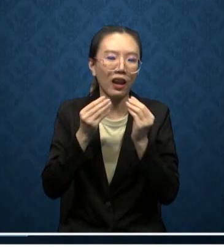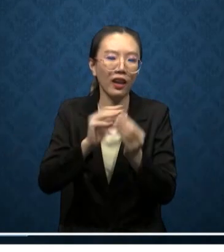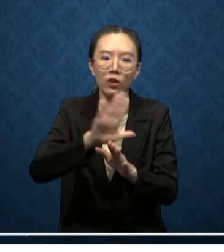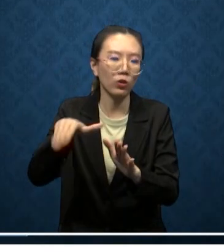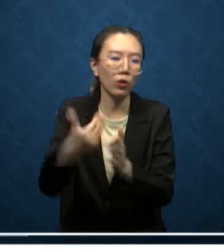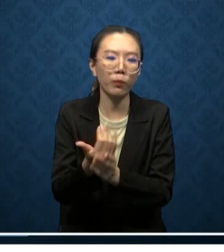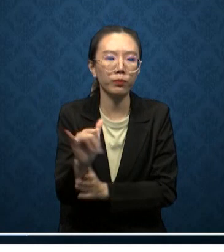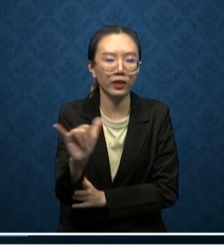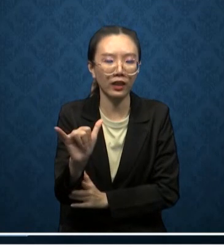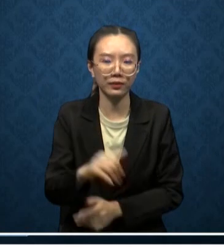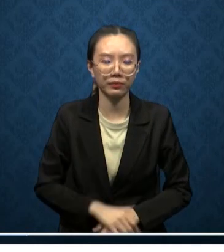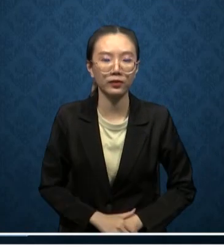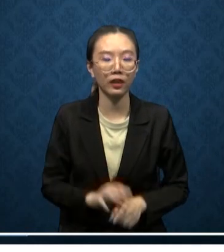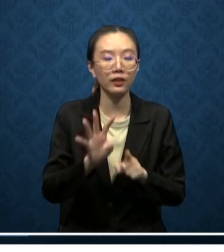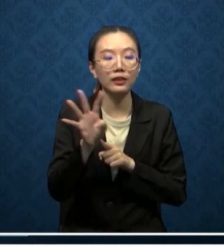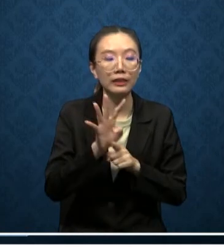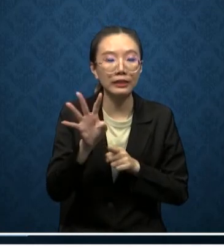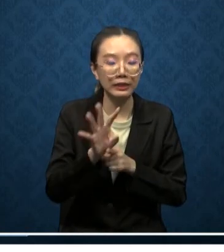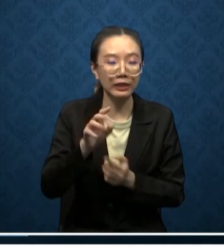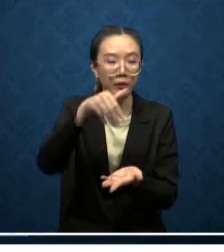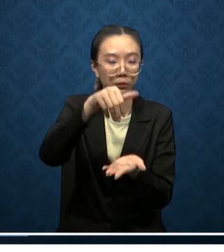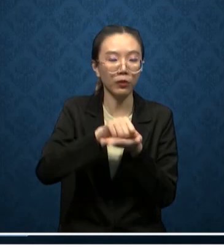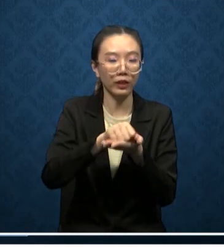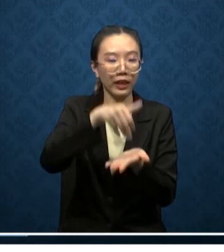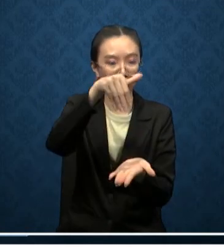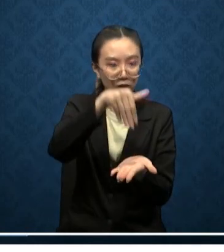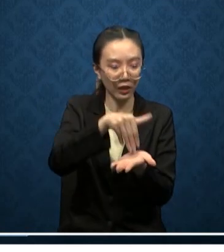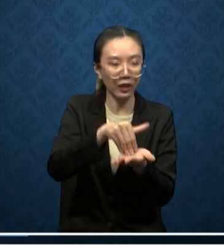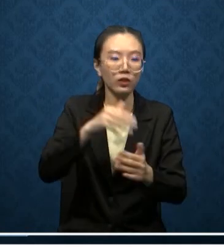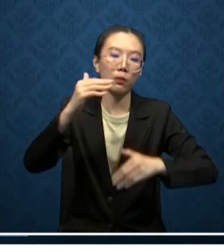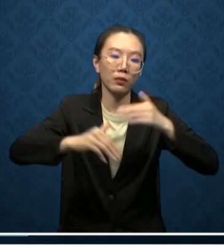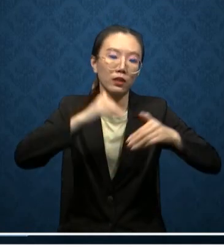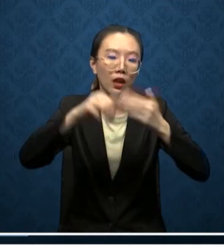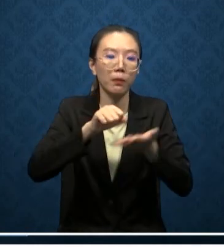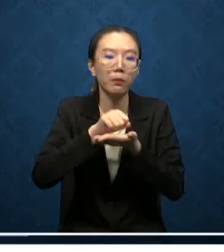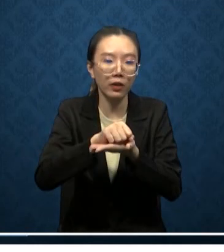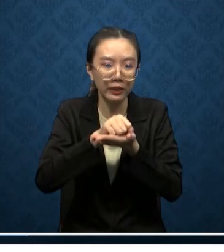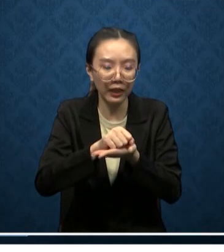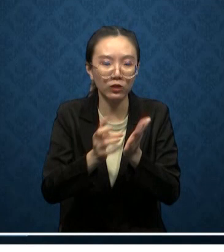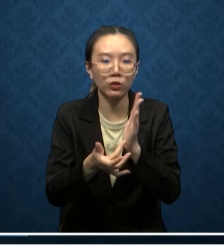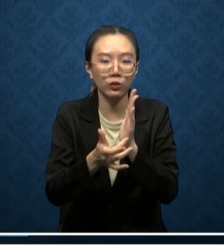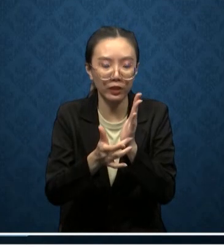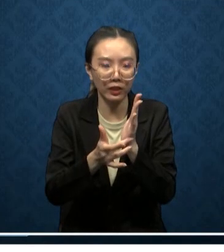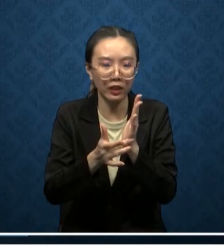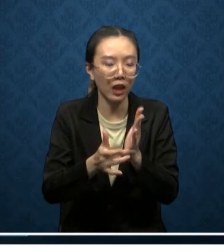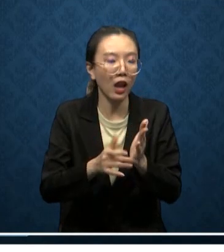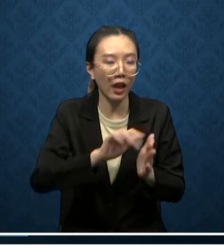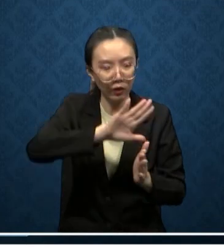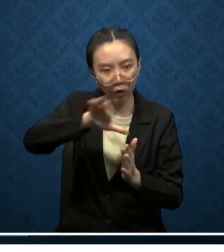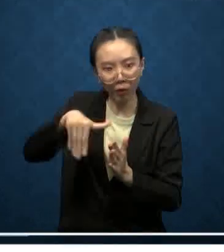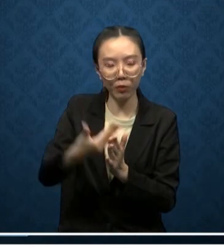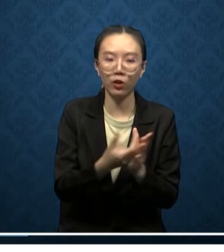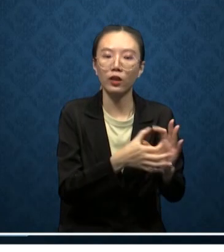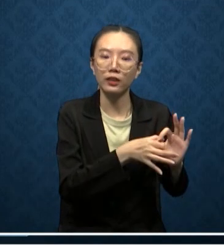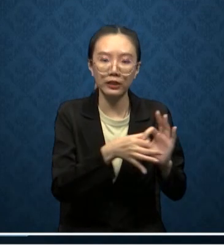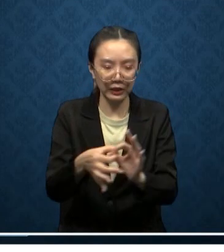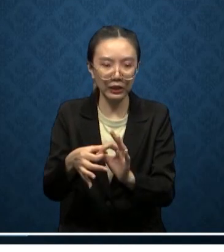ครับ 4ก็คือหน่วยงานส่วนกลางควรพัฒนากการให้บริการรูปแบบดิจิตอลให้ครอบคลุมและเชื่อมต่อกับ